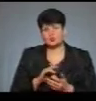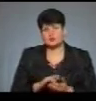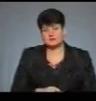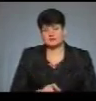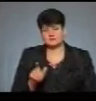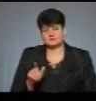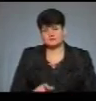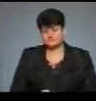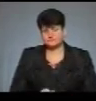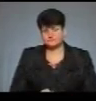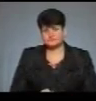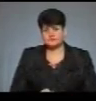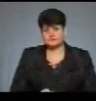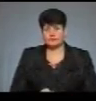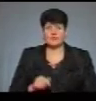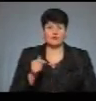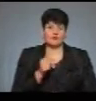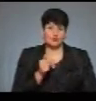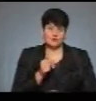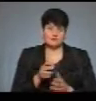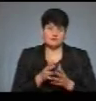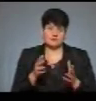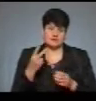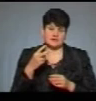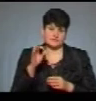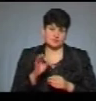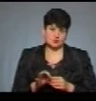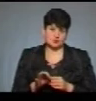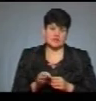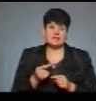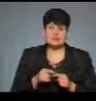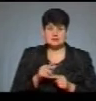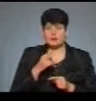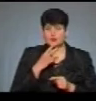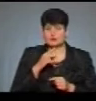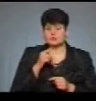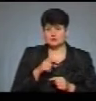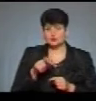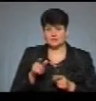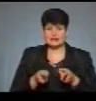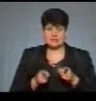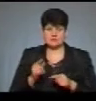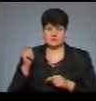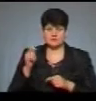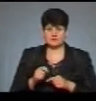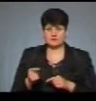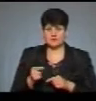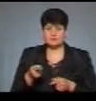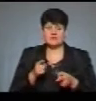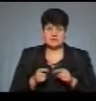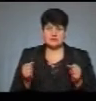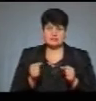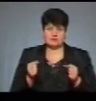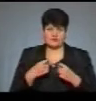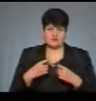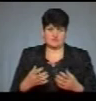то саме по груднях ми виросли більше, ніж на 20%. Тобто це показує те, що люди дійсно їдуть у Тернопіль і дійсно на зимові